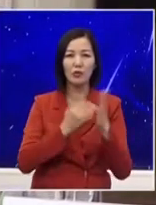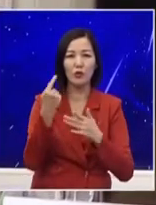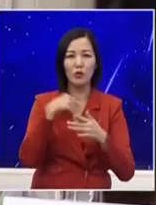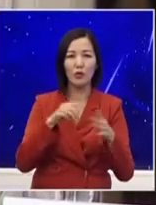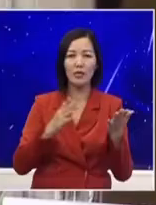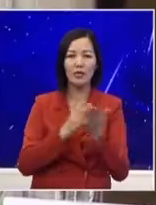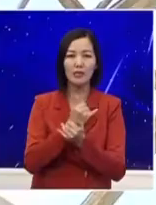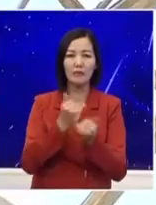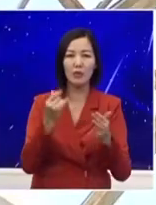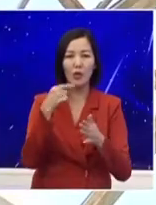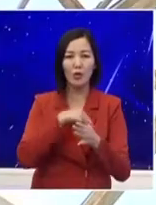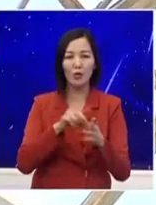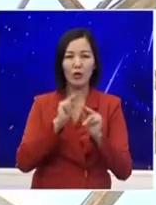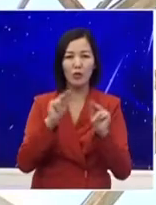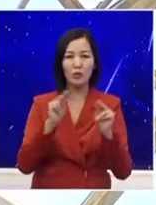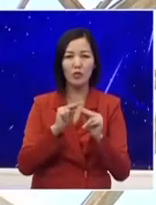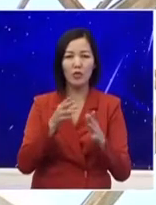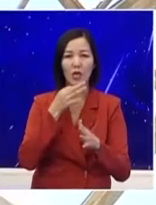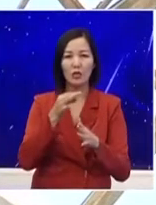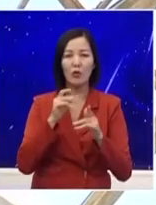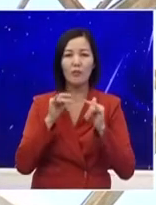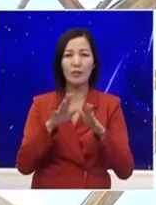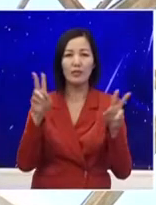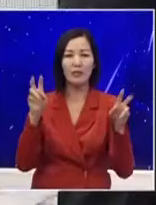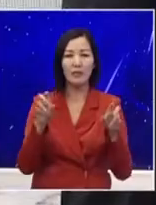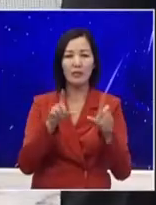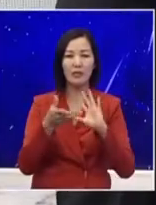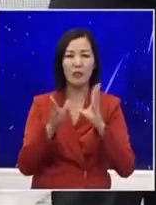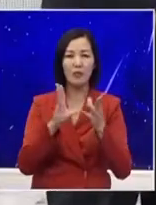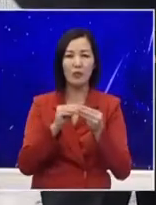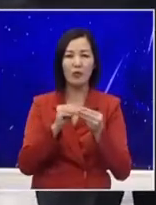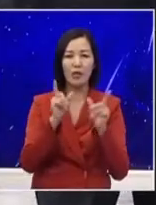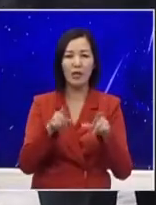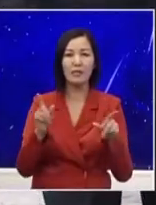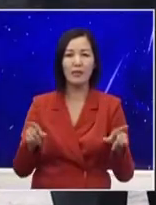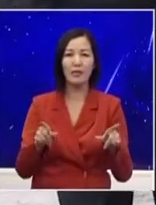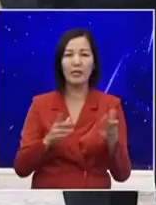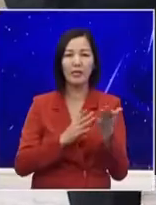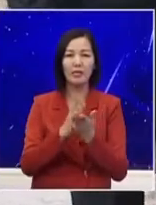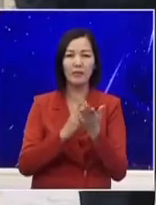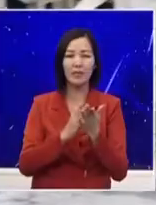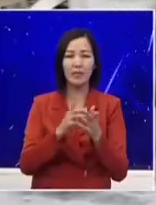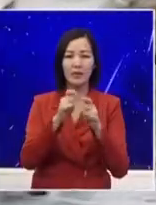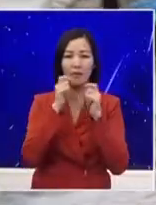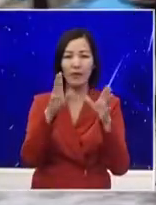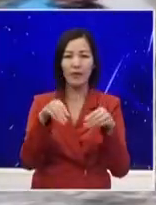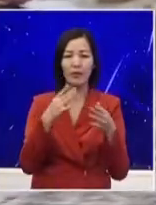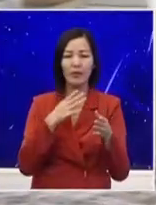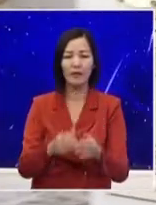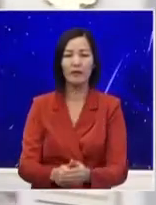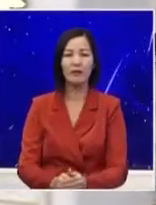жоғары рухани қызмет, рухани ұстаз, сауапты іс номинациялары бойынша бірқатар азамат пен дін қызметкері